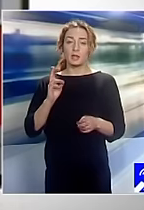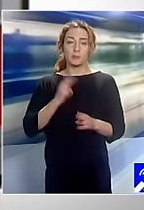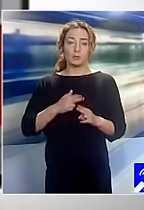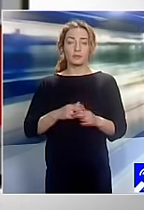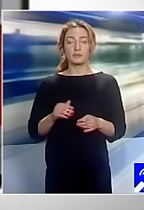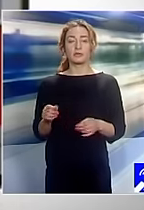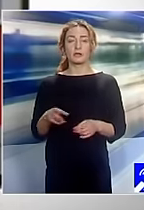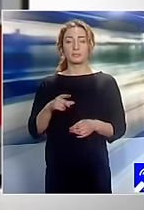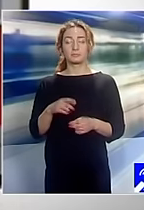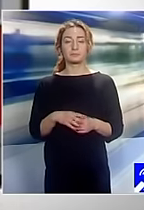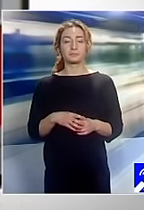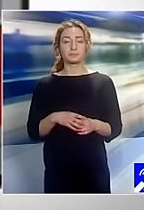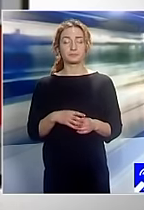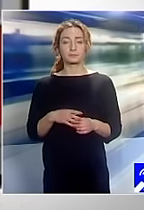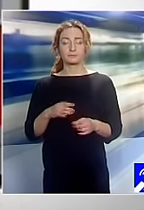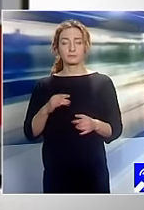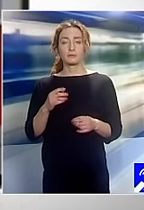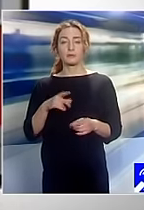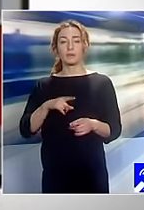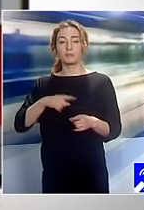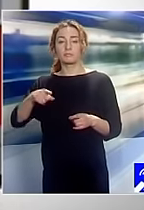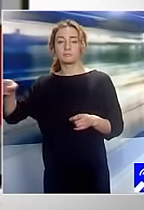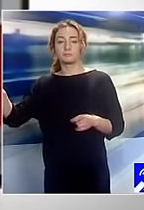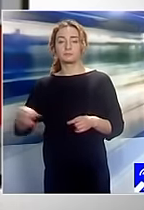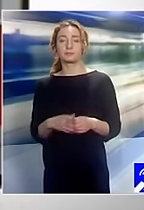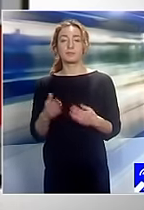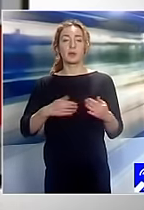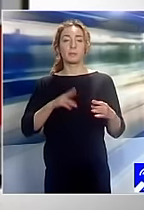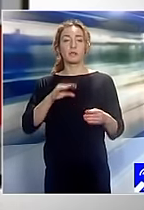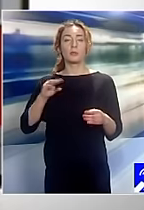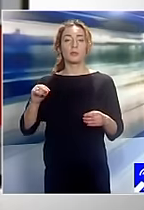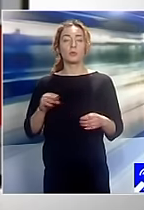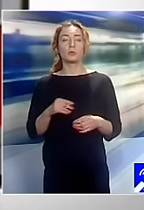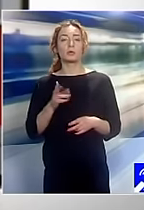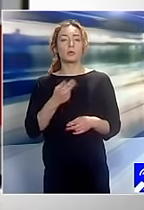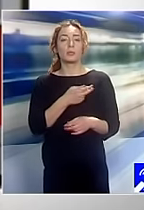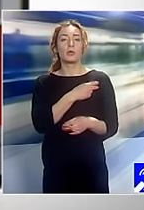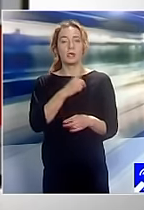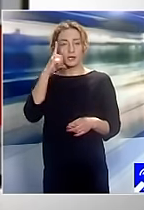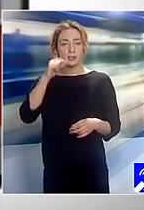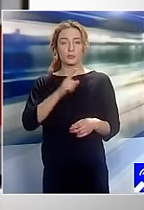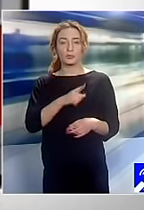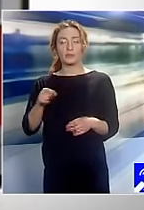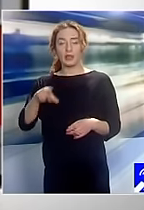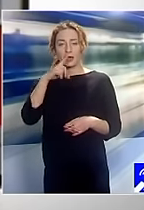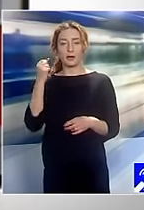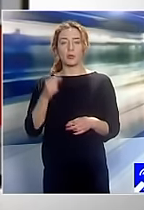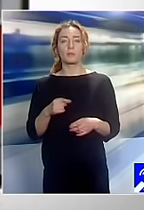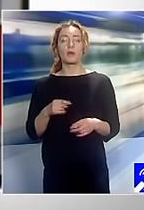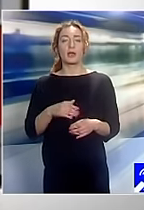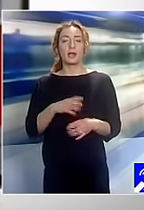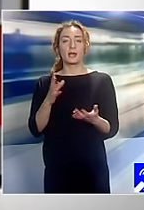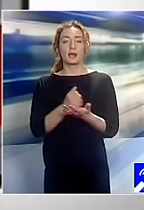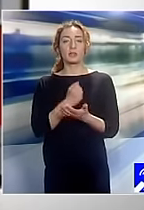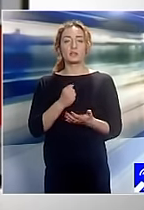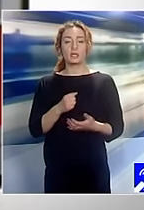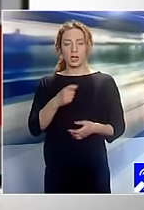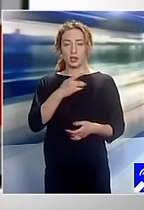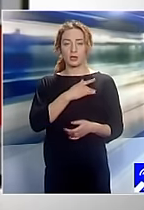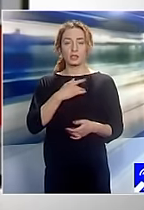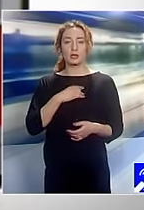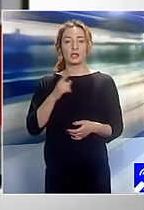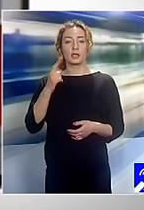vine în contact poate fi îmbolnăvită. Depinde deci foarte mult de modul de răspuns al fiecărui om. Virozele în general au simptome pe care